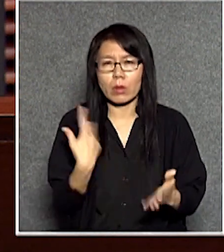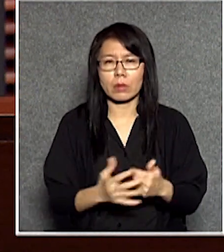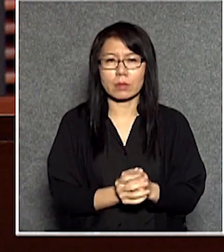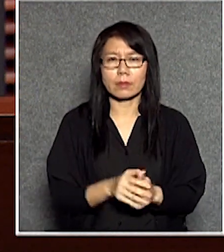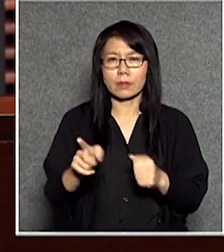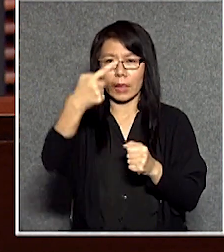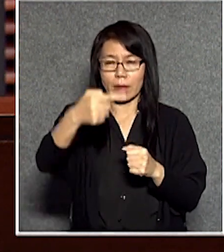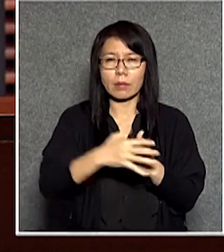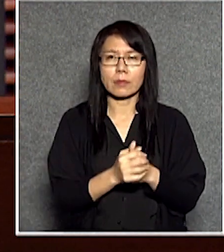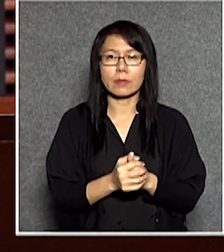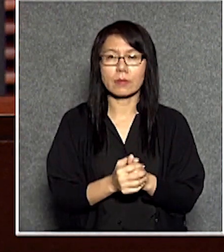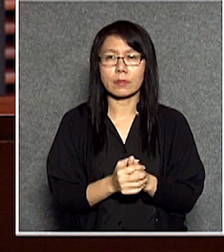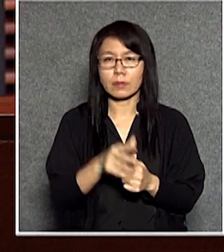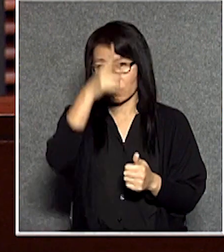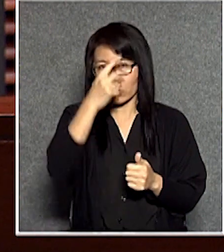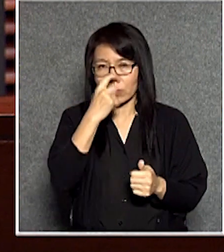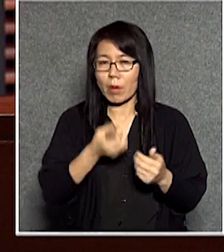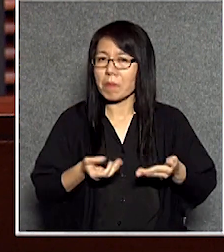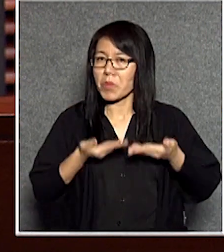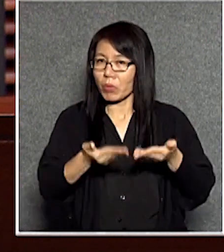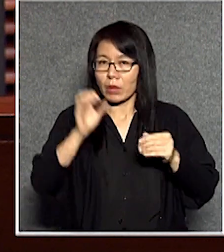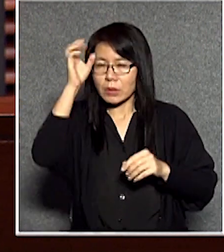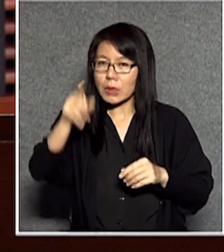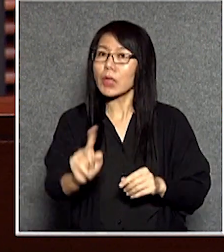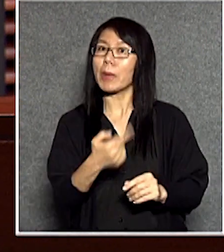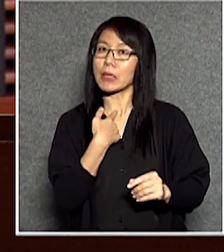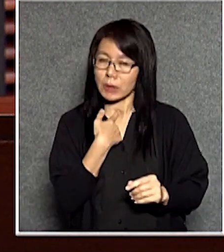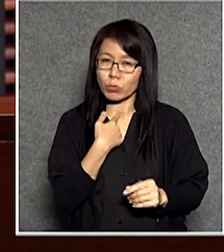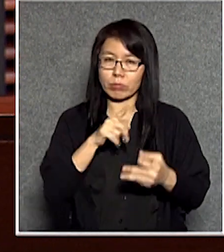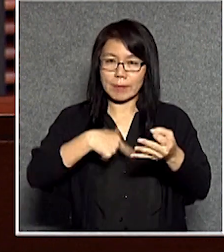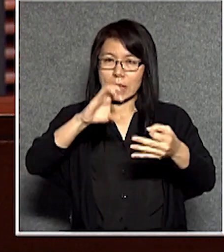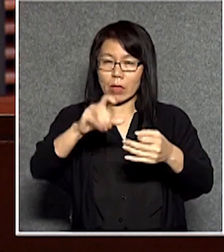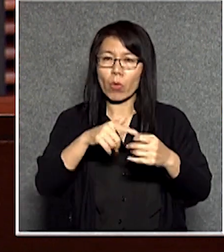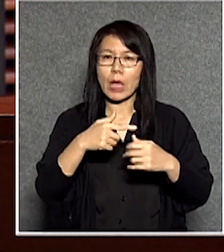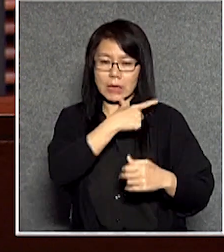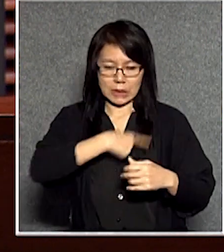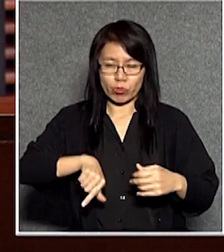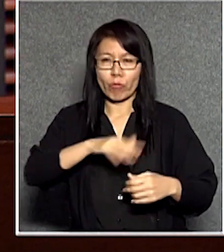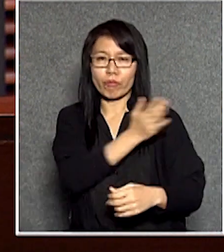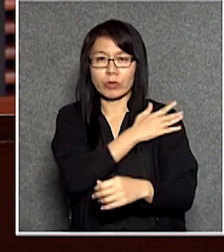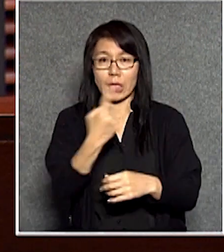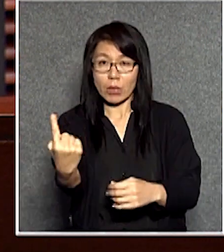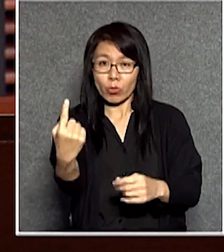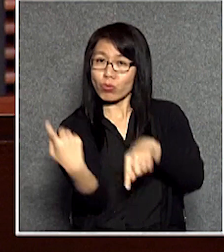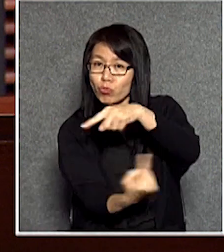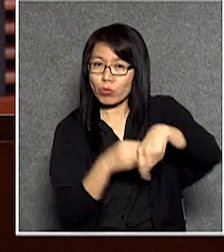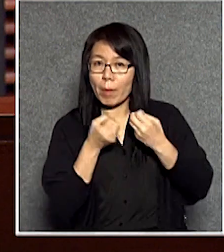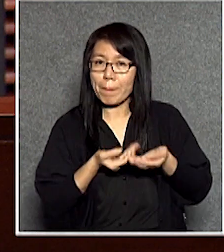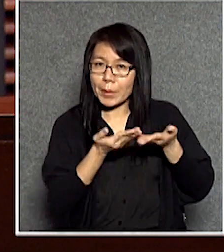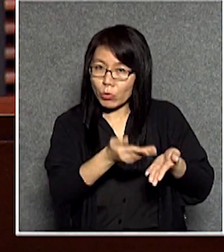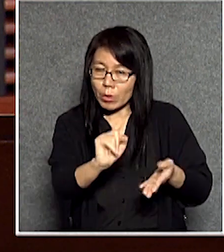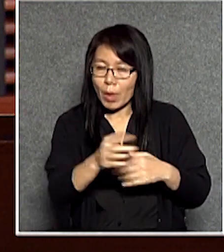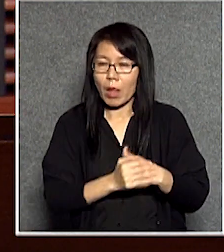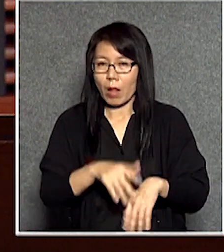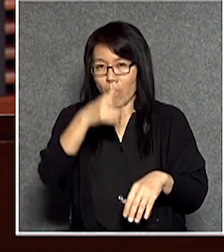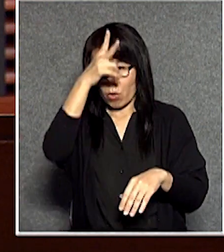第一，梁振英表達意見為何需要透過周浩鼎議員一個人去轉達呢？為何梁振